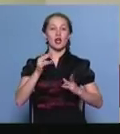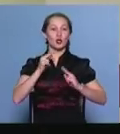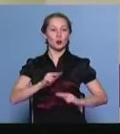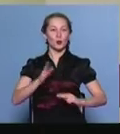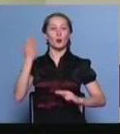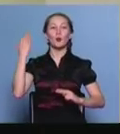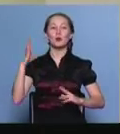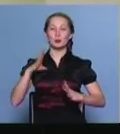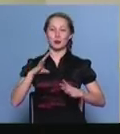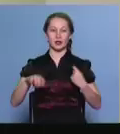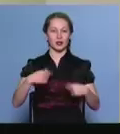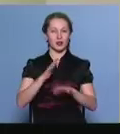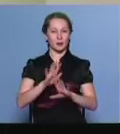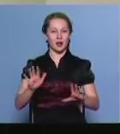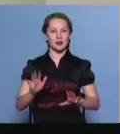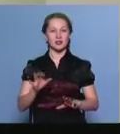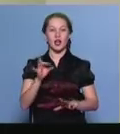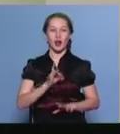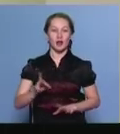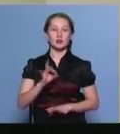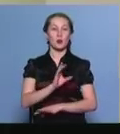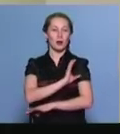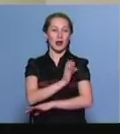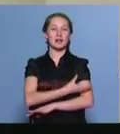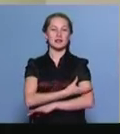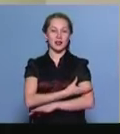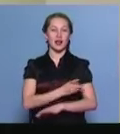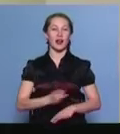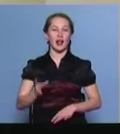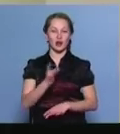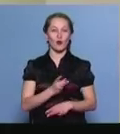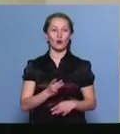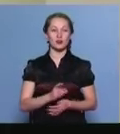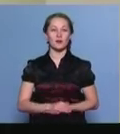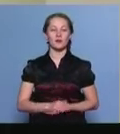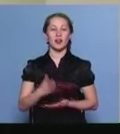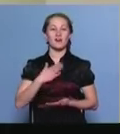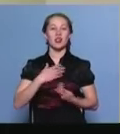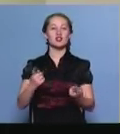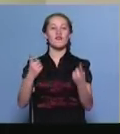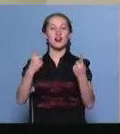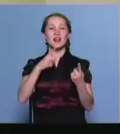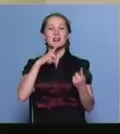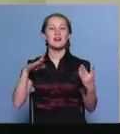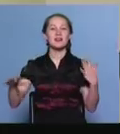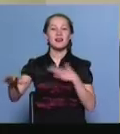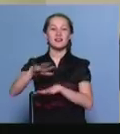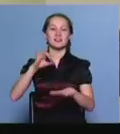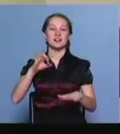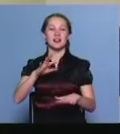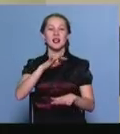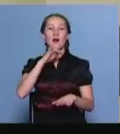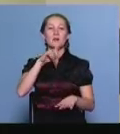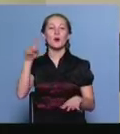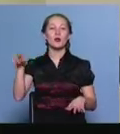напрасным. Республика является сильным и самобытным регионом нашей великой России и, как многие справедливо